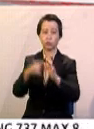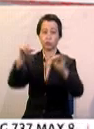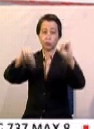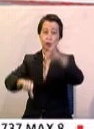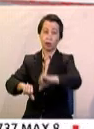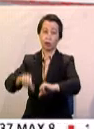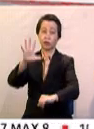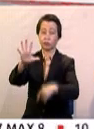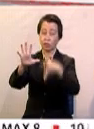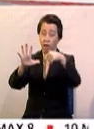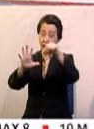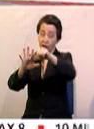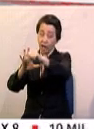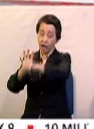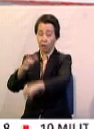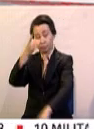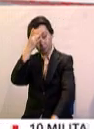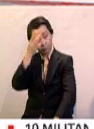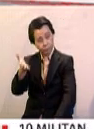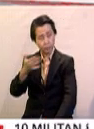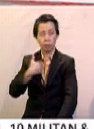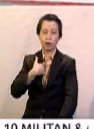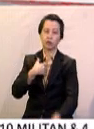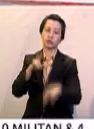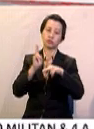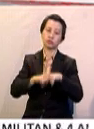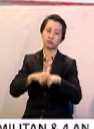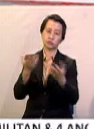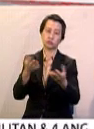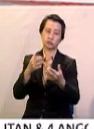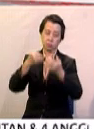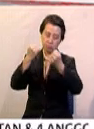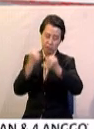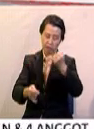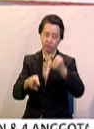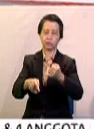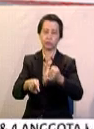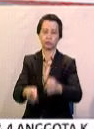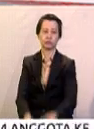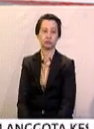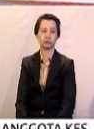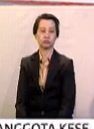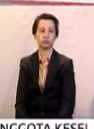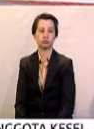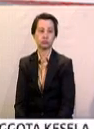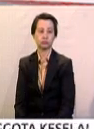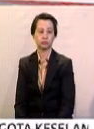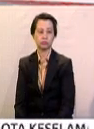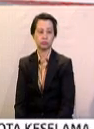kekalahan kelima berturut-turut sekaligus berada di kedudukan terbawah Liga.